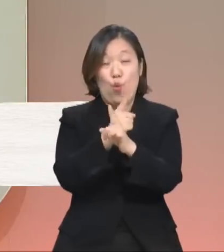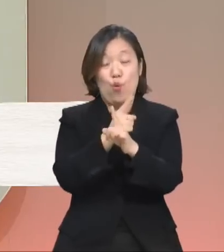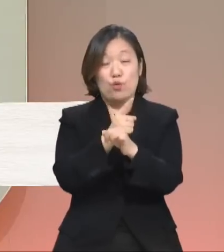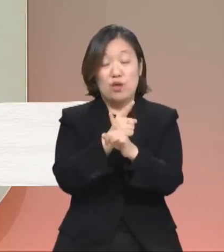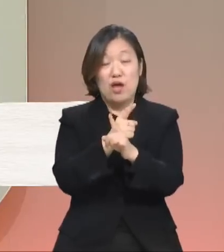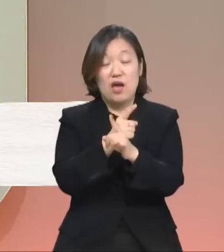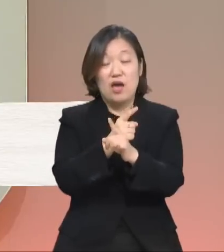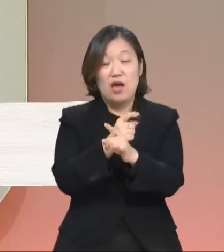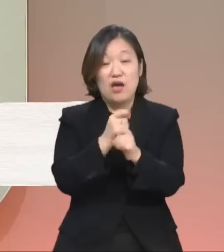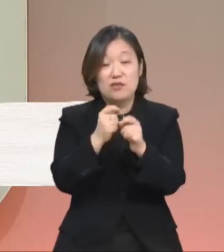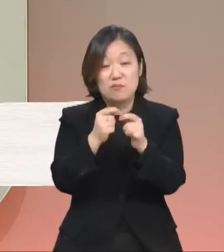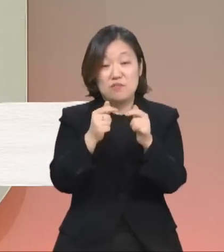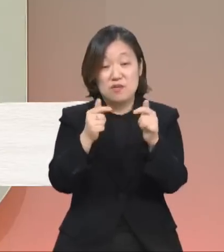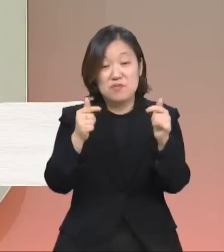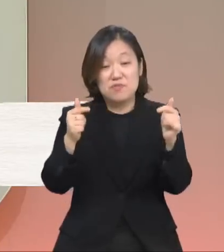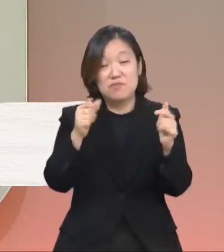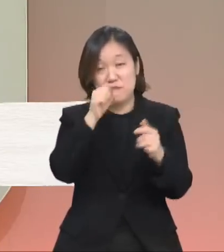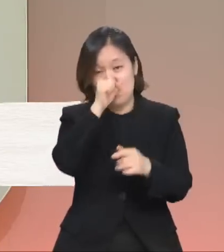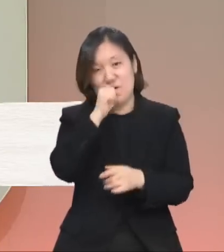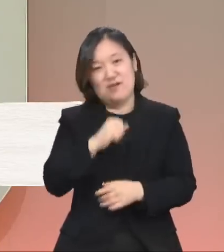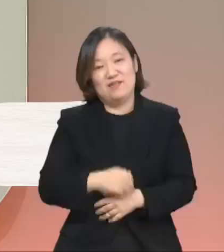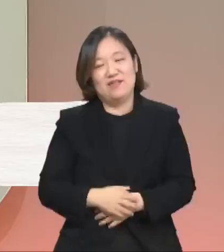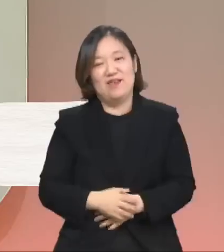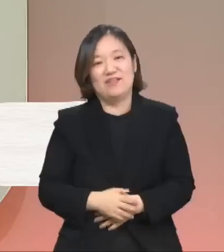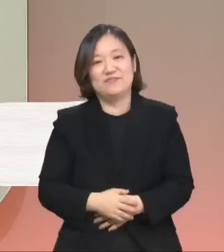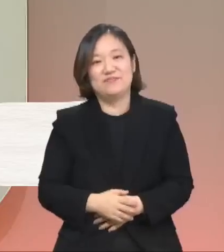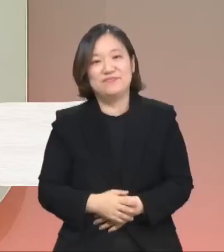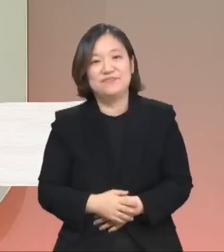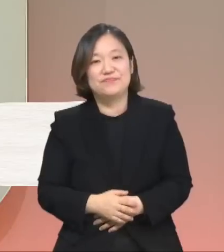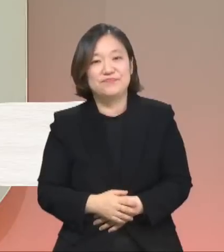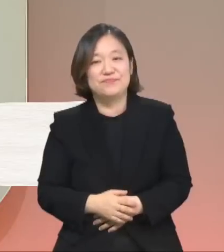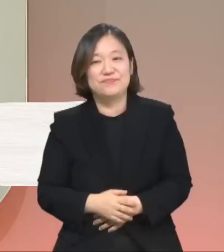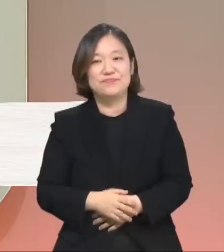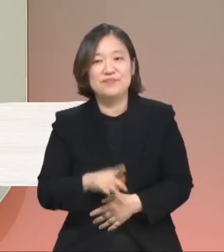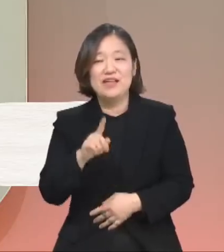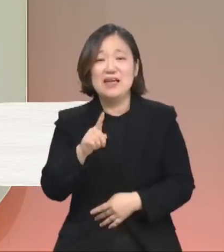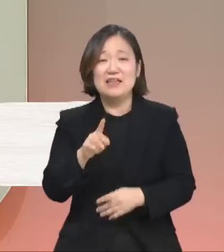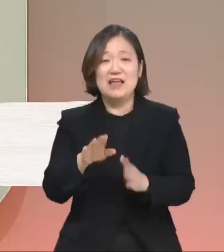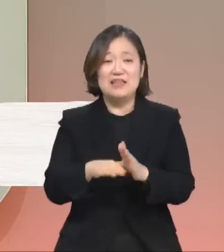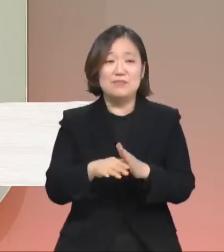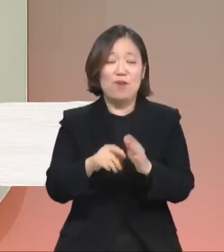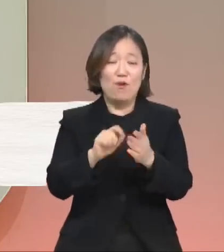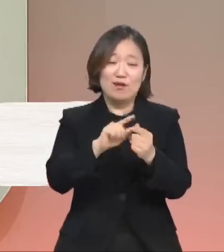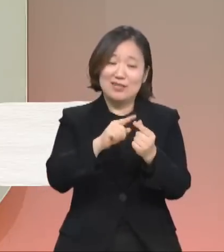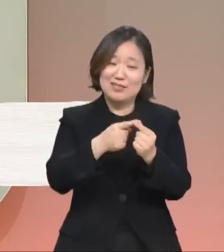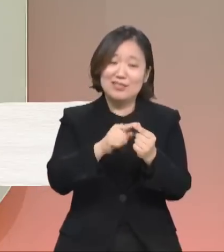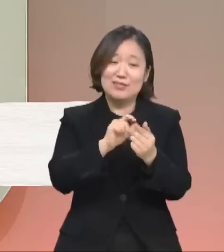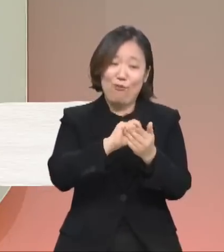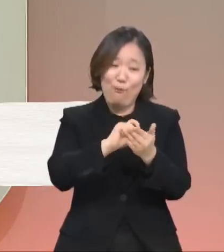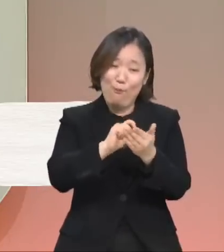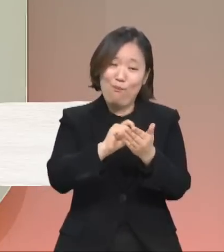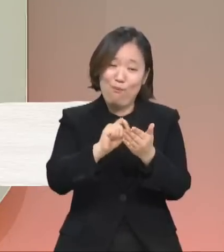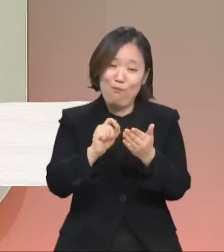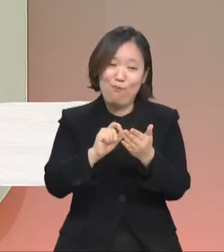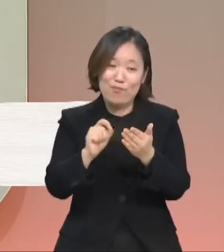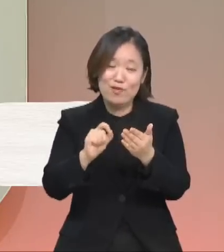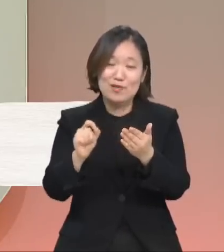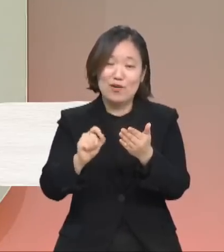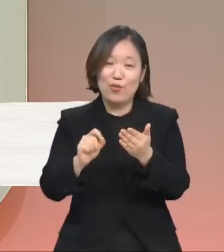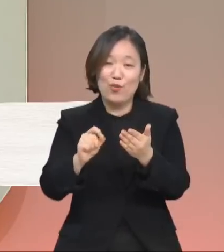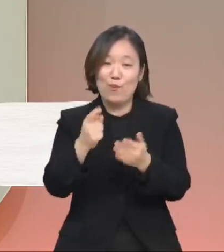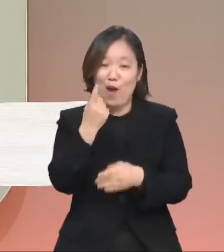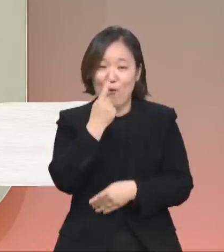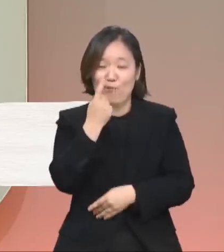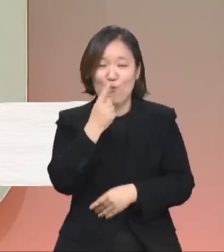좋아진다고 합니다 그때는 글도 컴퓨터도 휴대폰도 다시 배워야겠죠